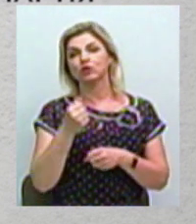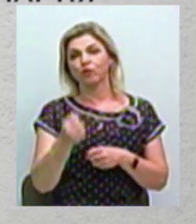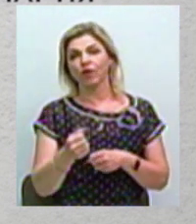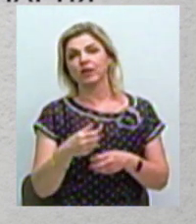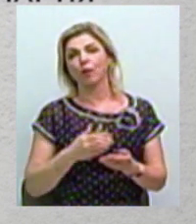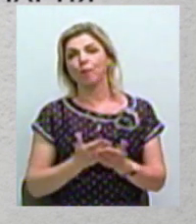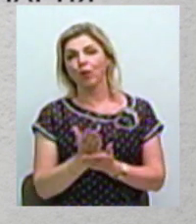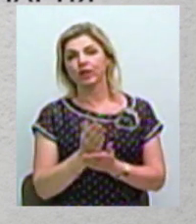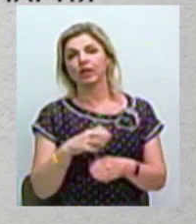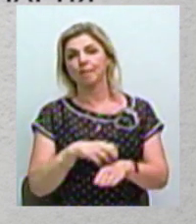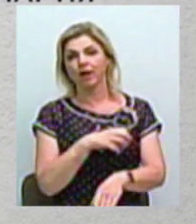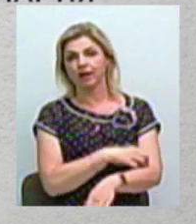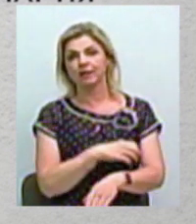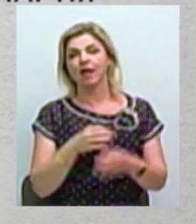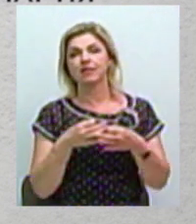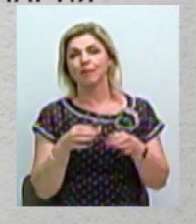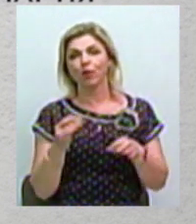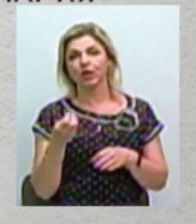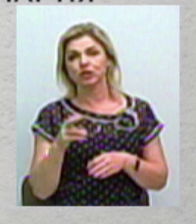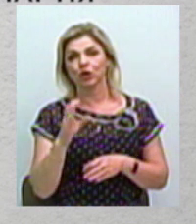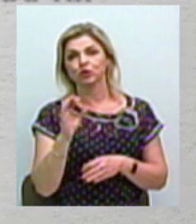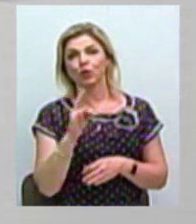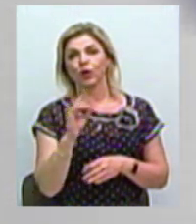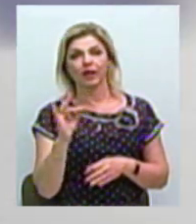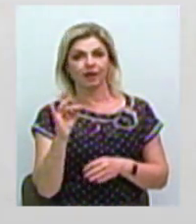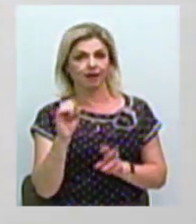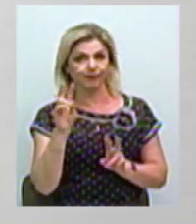– політична партія «Демократична Сокира».